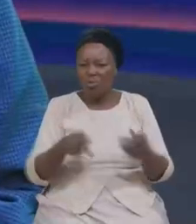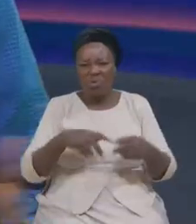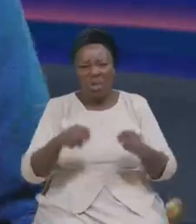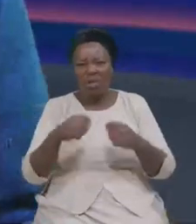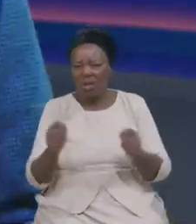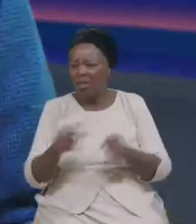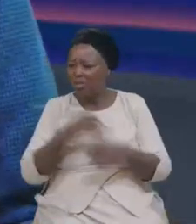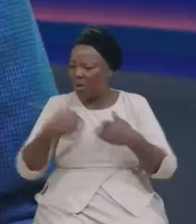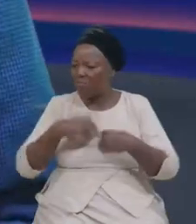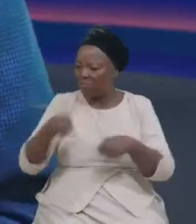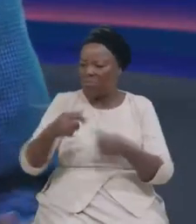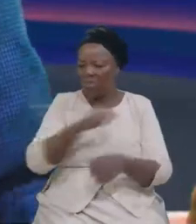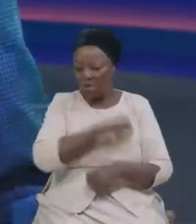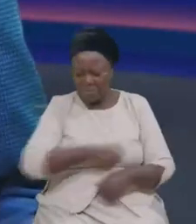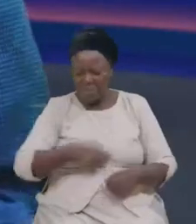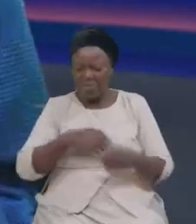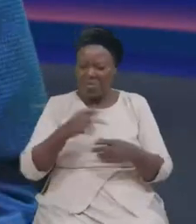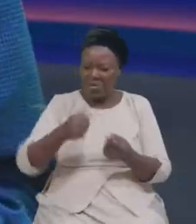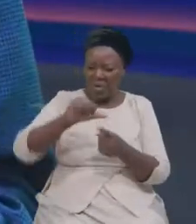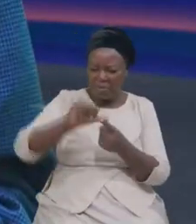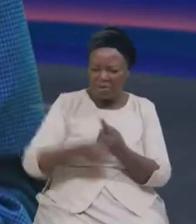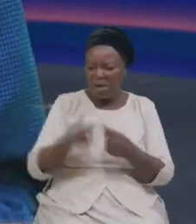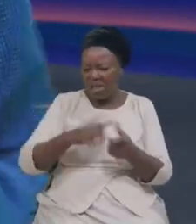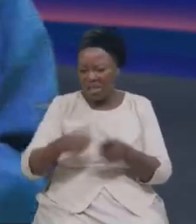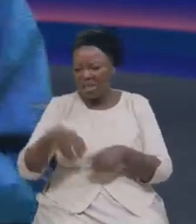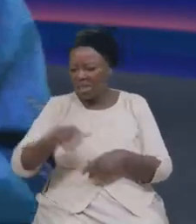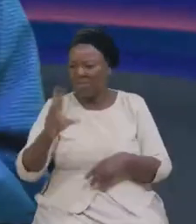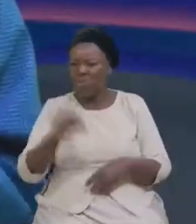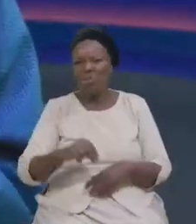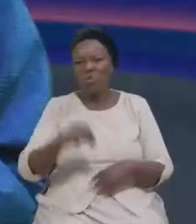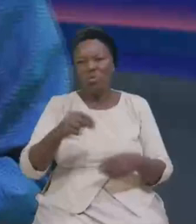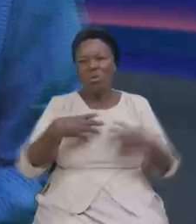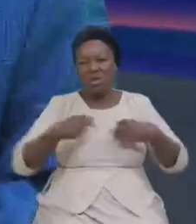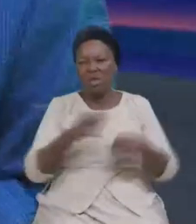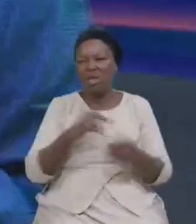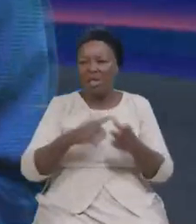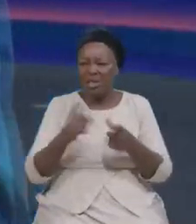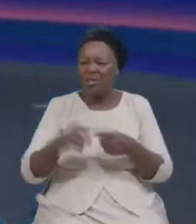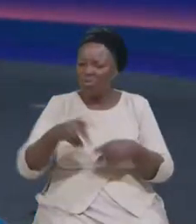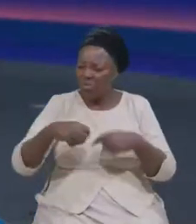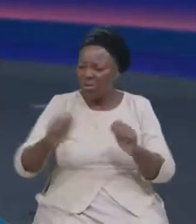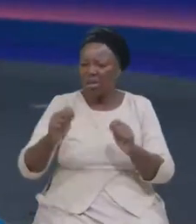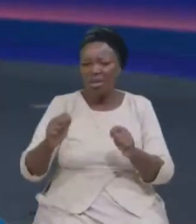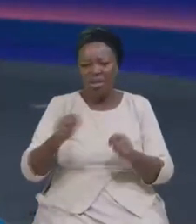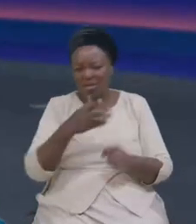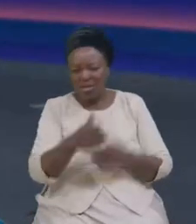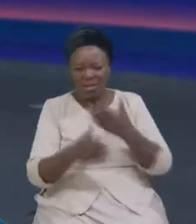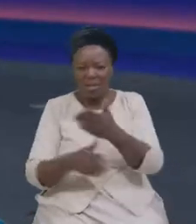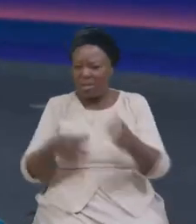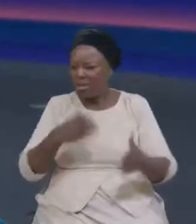j'ai cherché les traitements, sans traitement. Oh, isolement, c'est comme si dans le monde, tu es